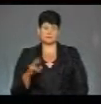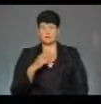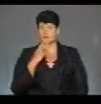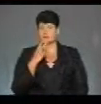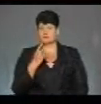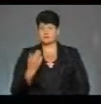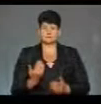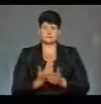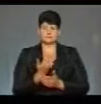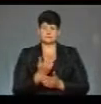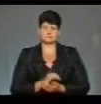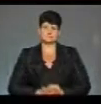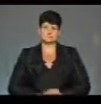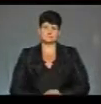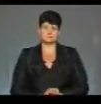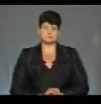випуску.